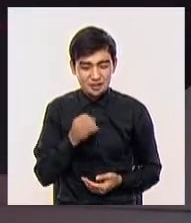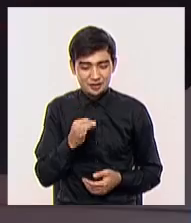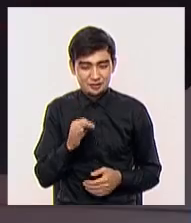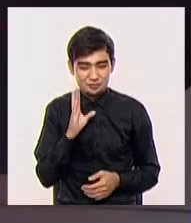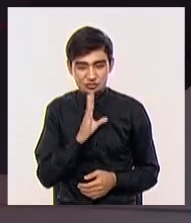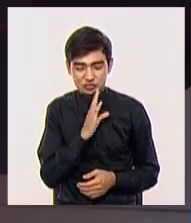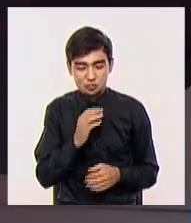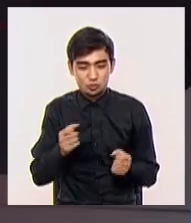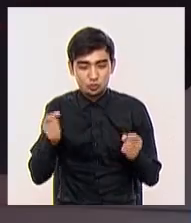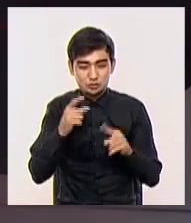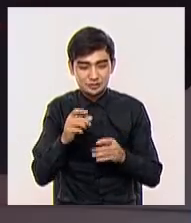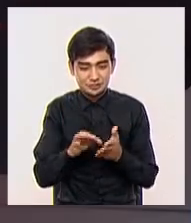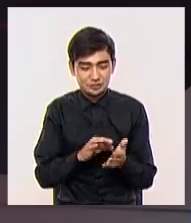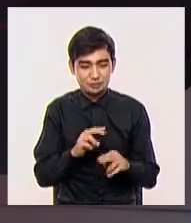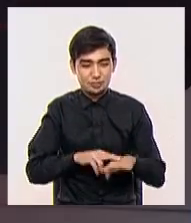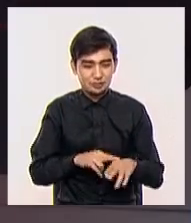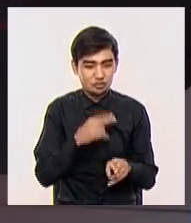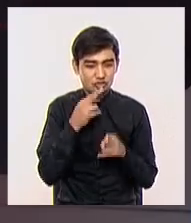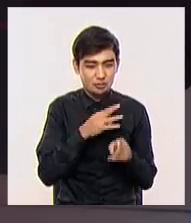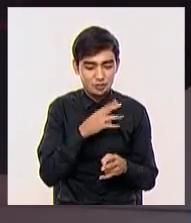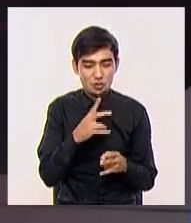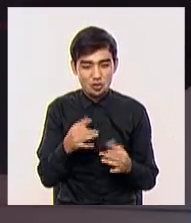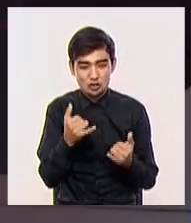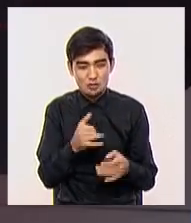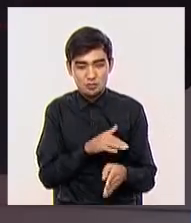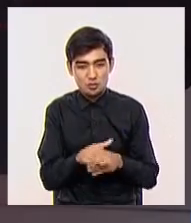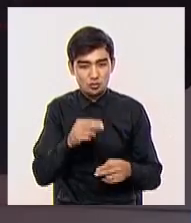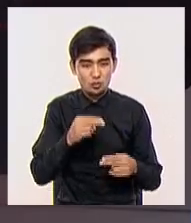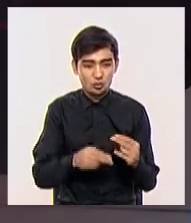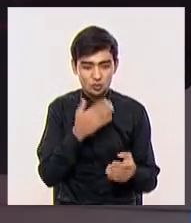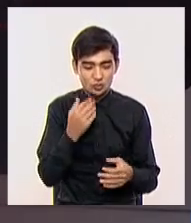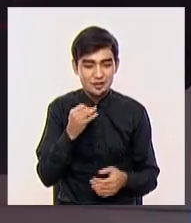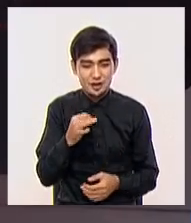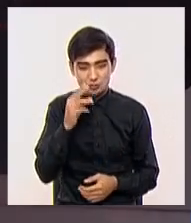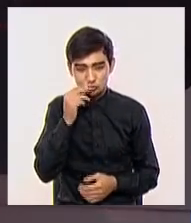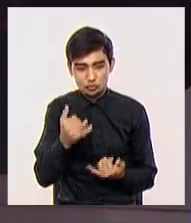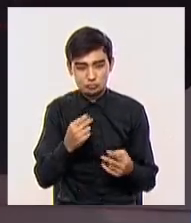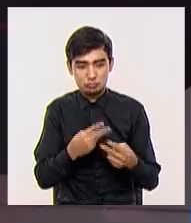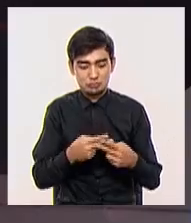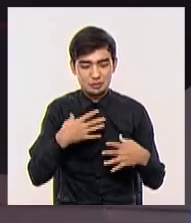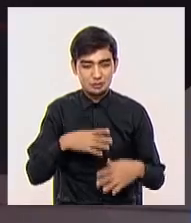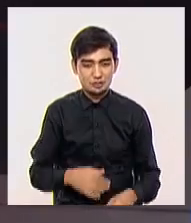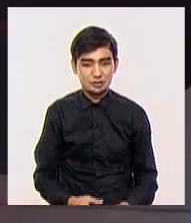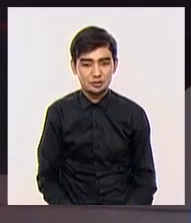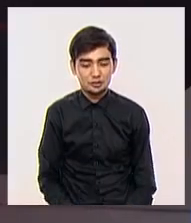әйел бірден полиция арызданған екен. Бірақ әзірге сараптама толық аяқталмағандықтан азамат қамауға алынбапты.